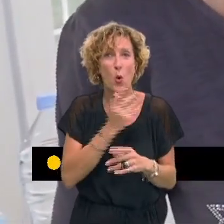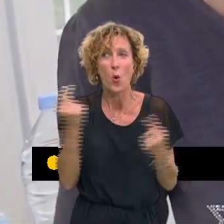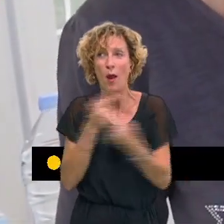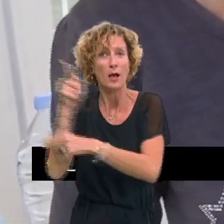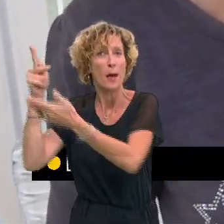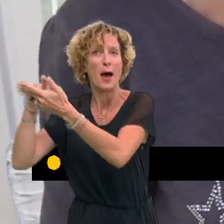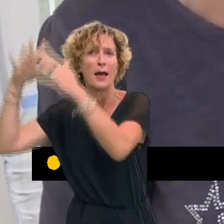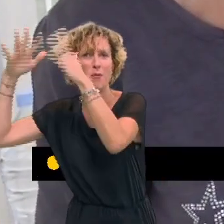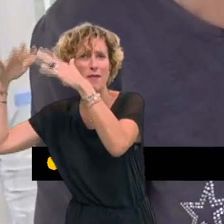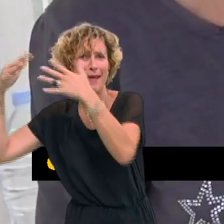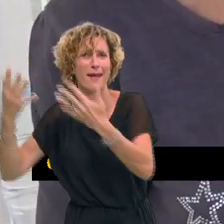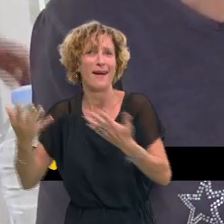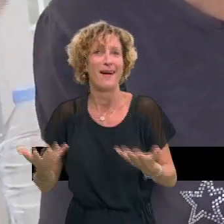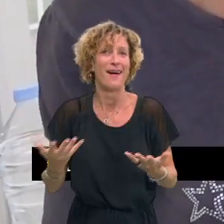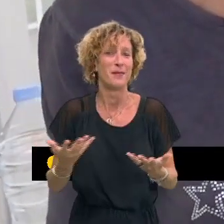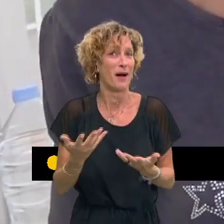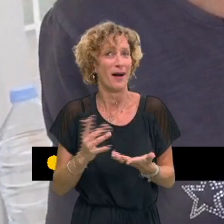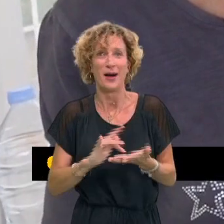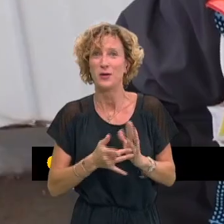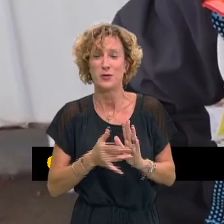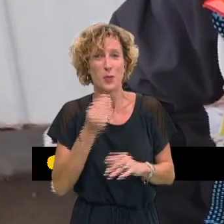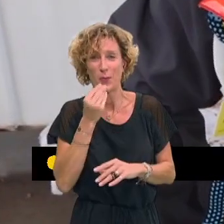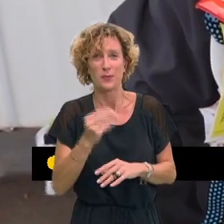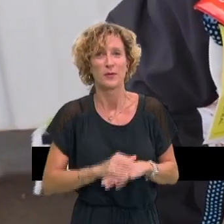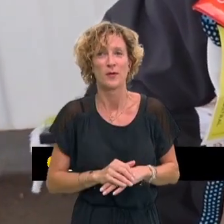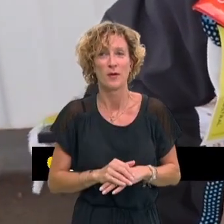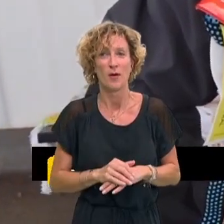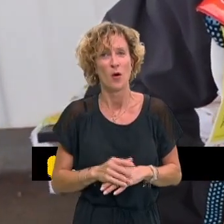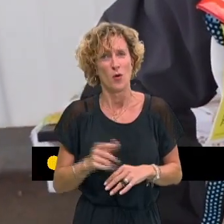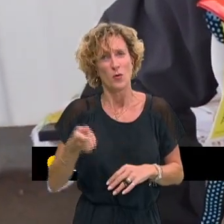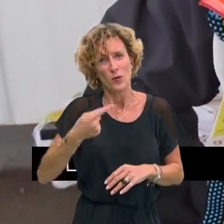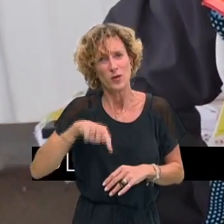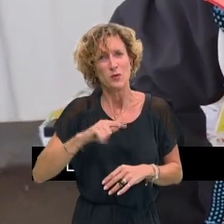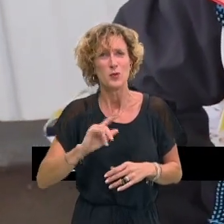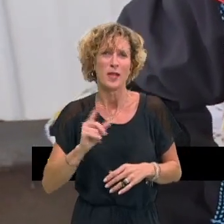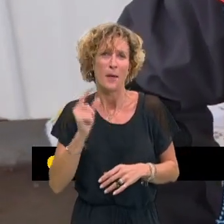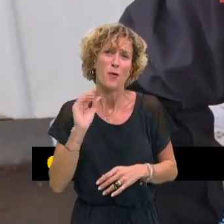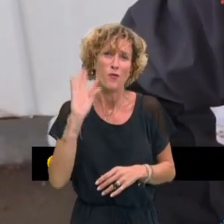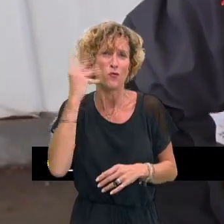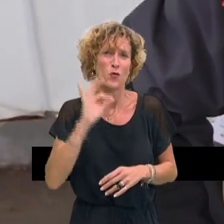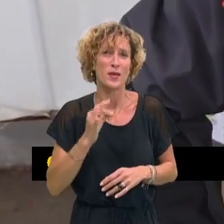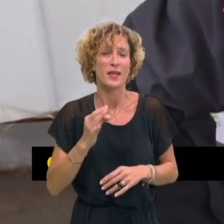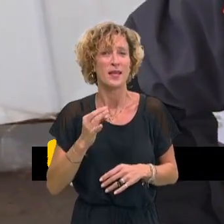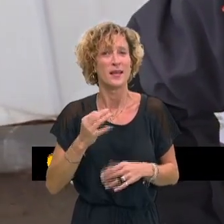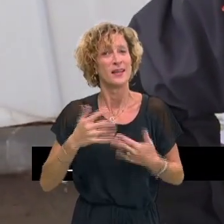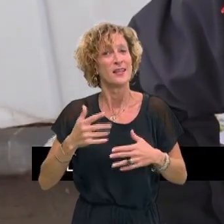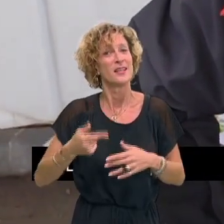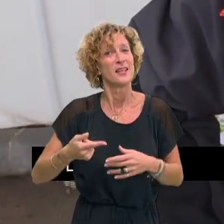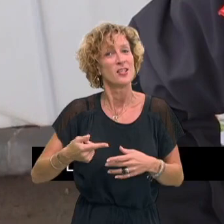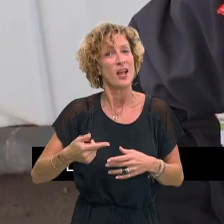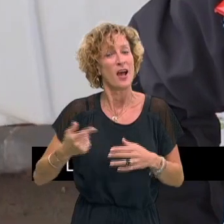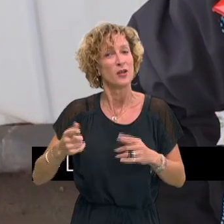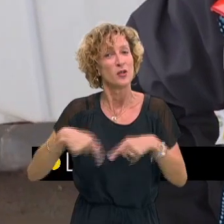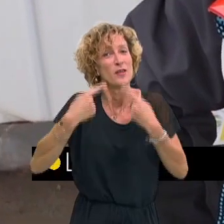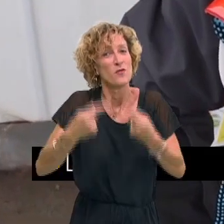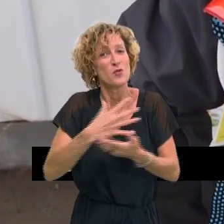pleuvait, donc tout est positif, quoi. On est un peu fou, oui. On est venu à La Réunion il y a quelques années, on a traversé en